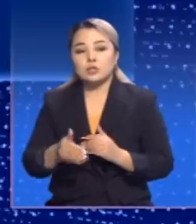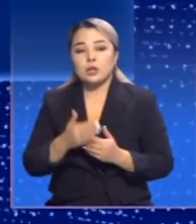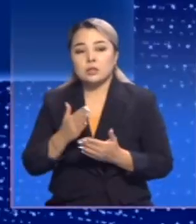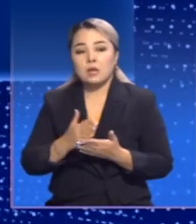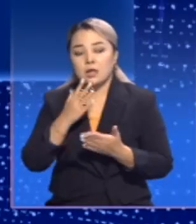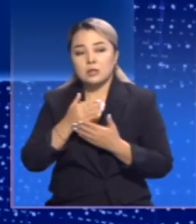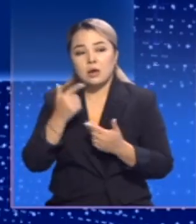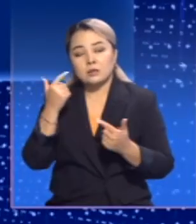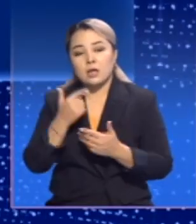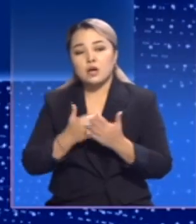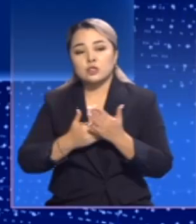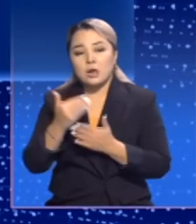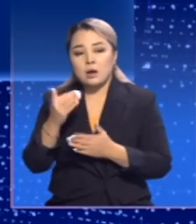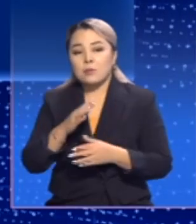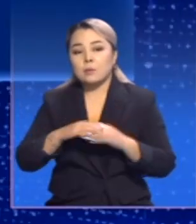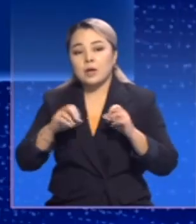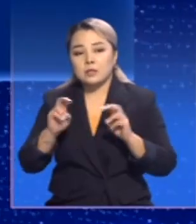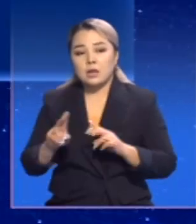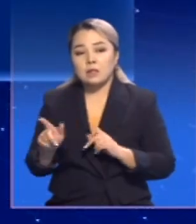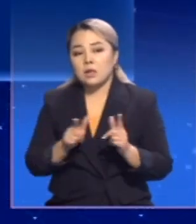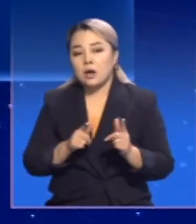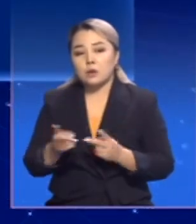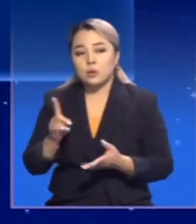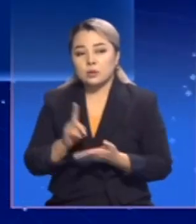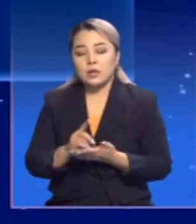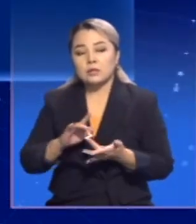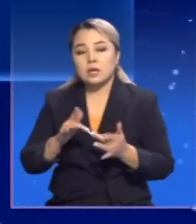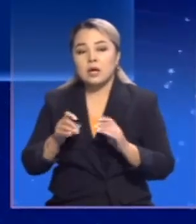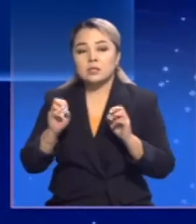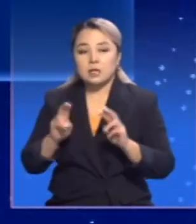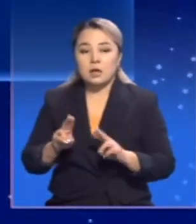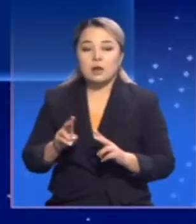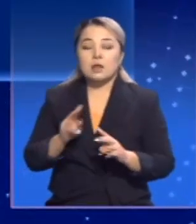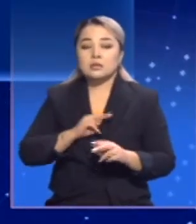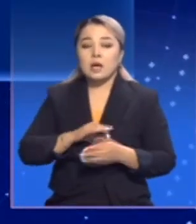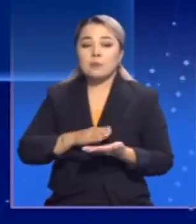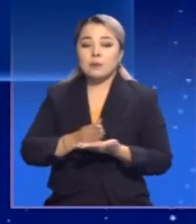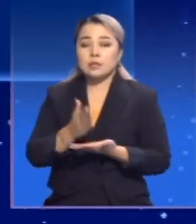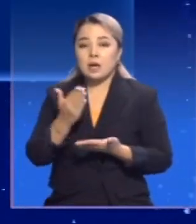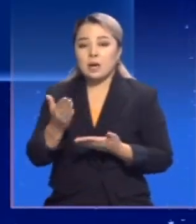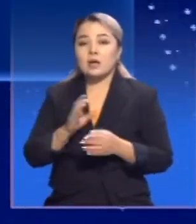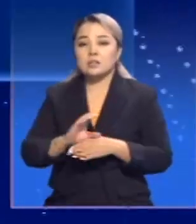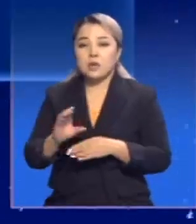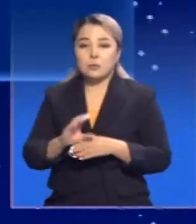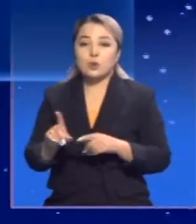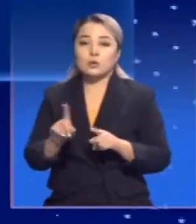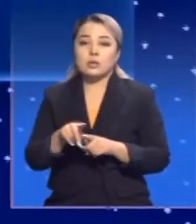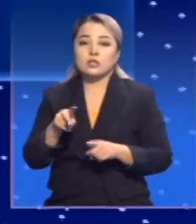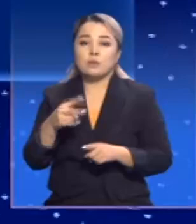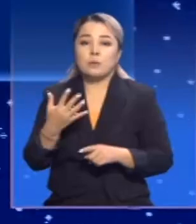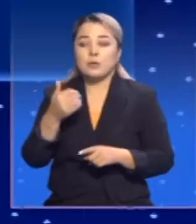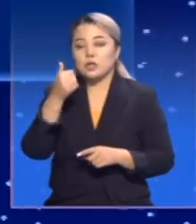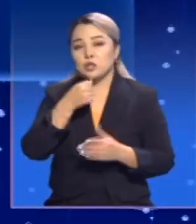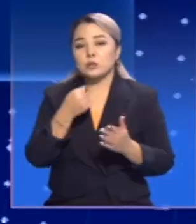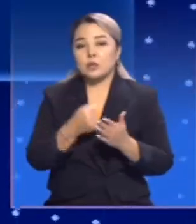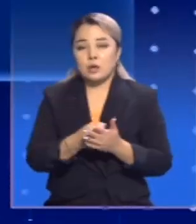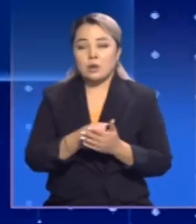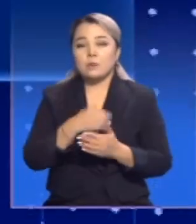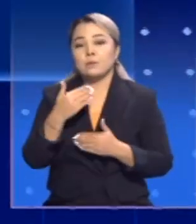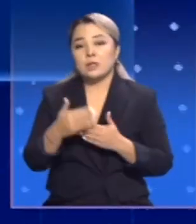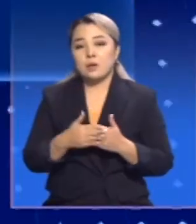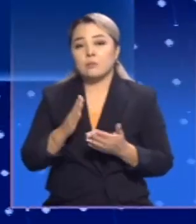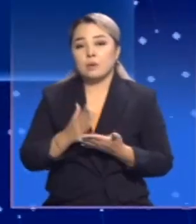білікті IT маман дайырлау қажет. Цифрлық саладағы қызметтер мен тауарлардың экспорты 2025 жылға қарай